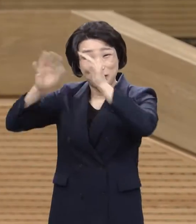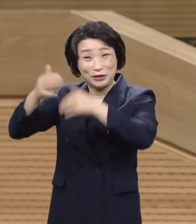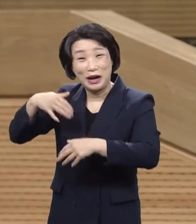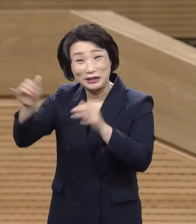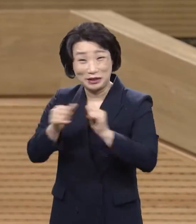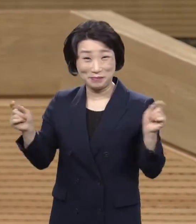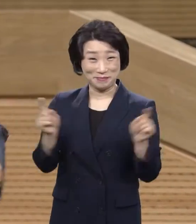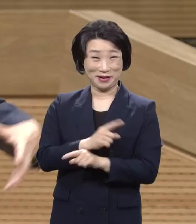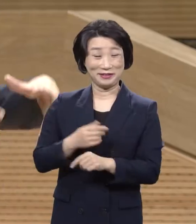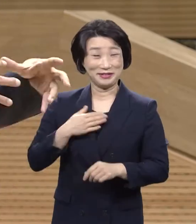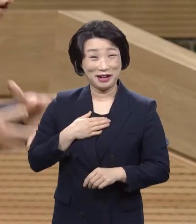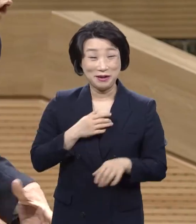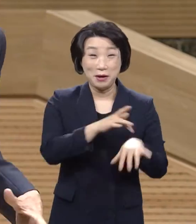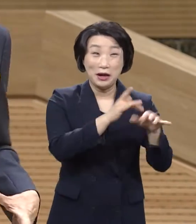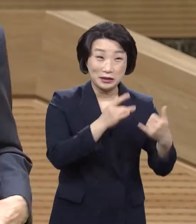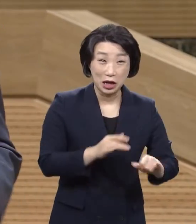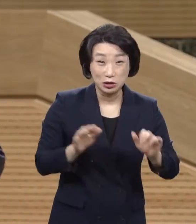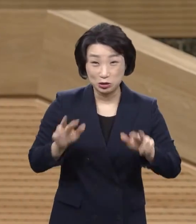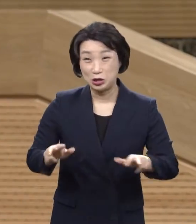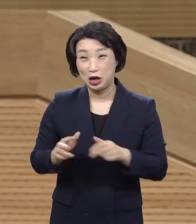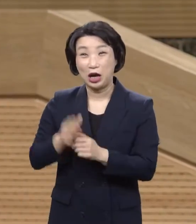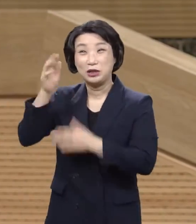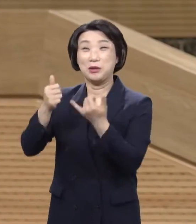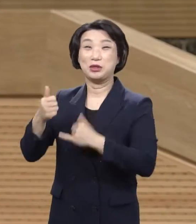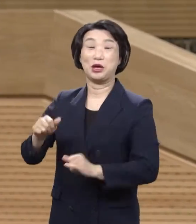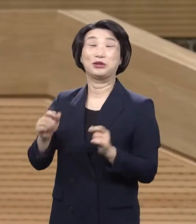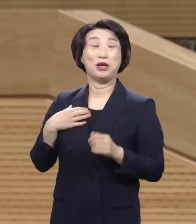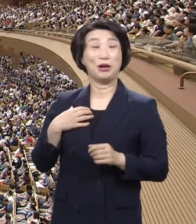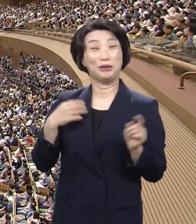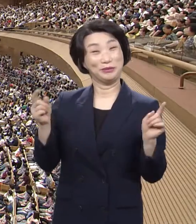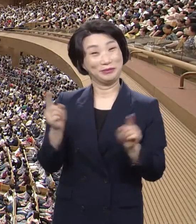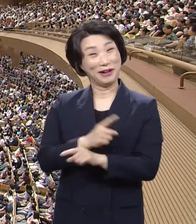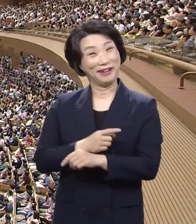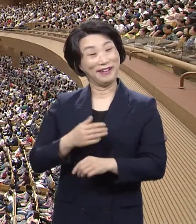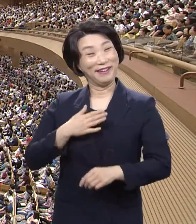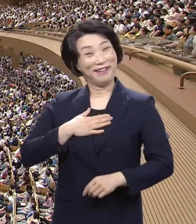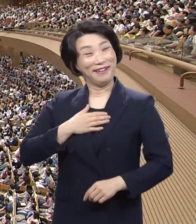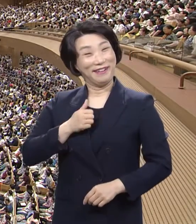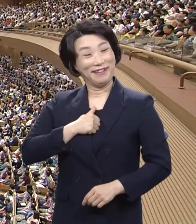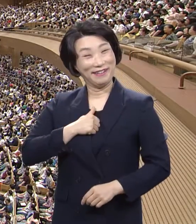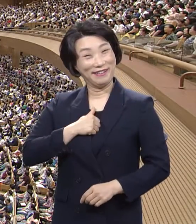됐고 마귀 자식이 하나님의 자녀가 됐고